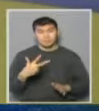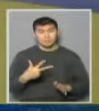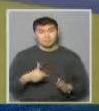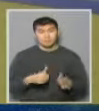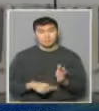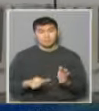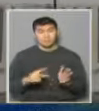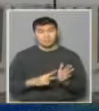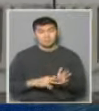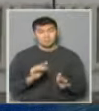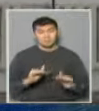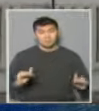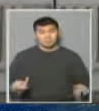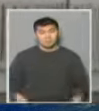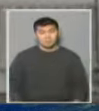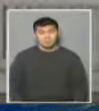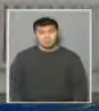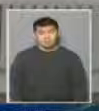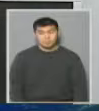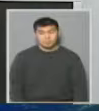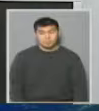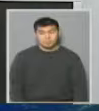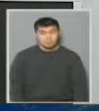226 589 человек.